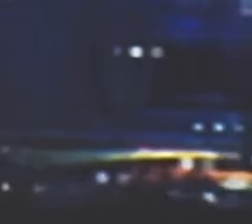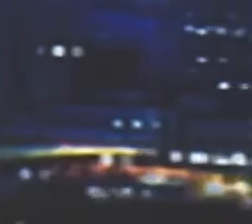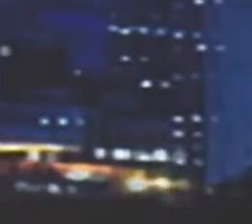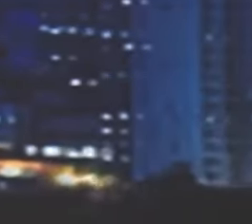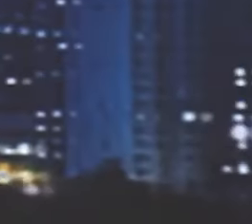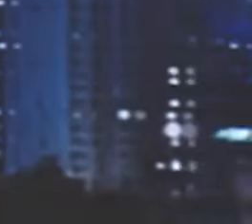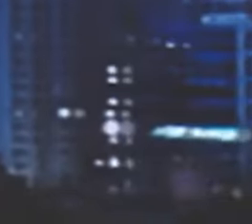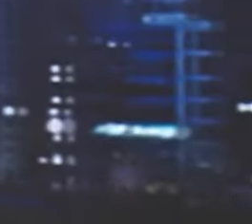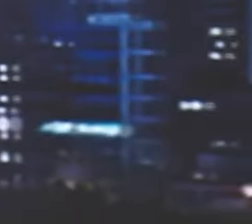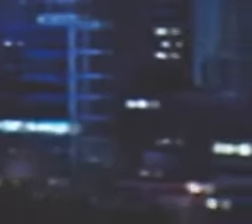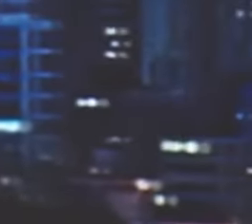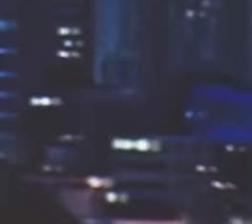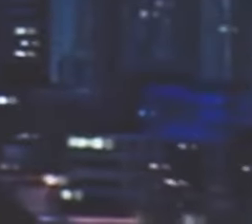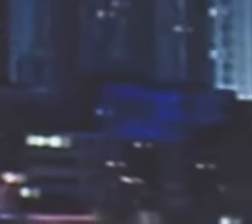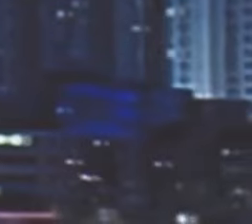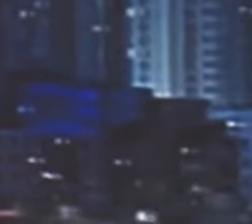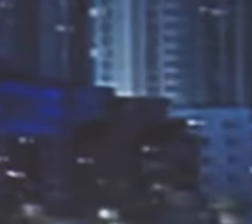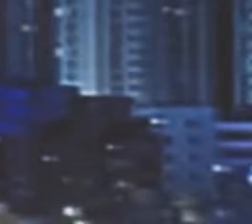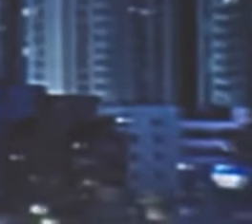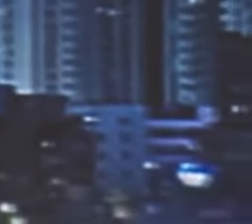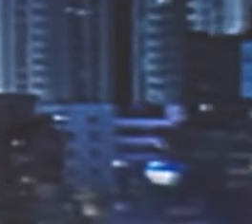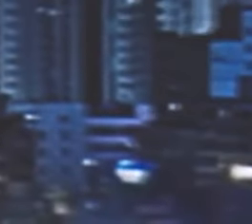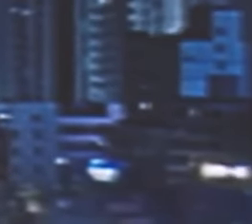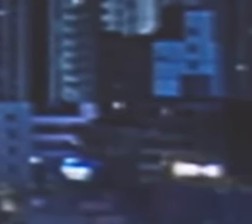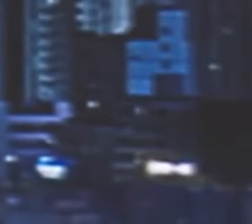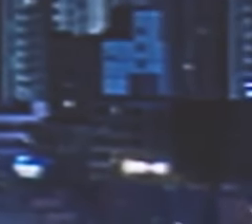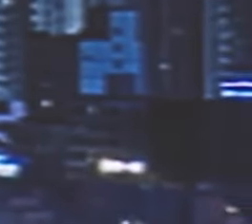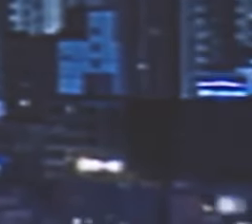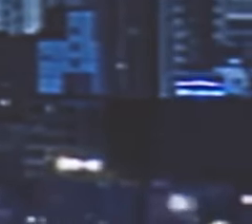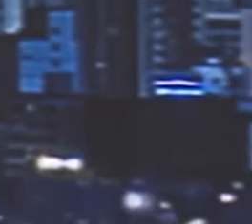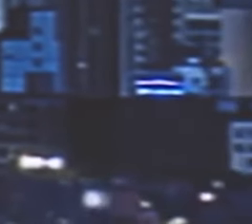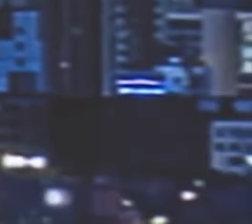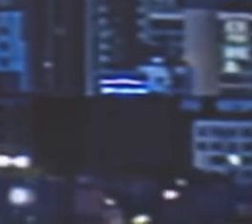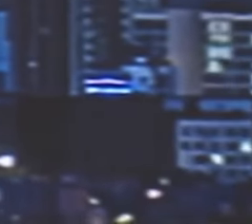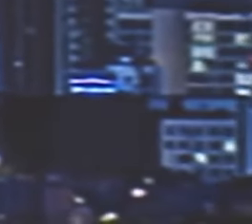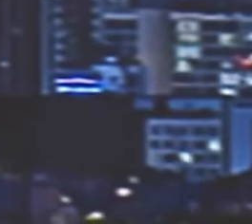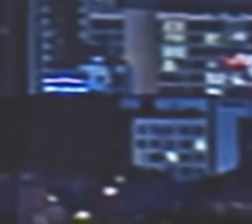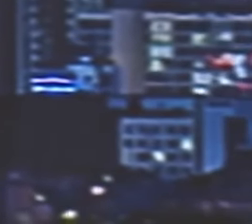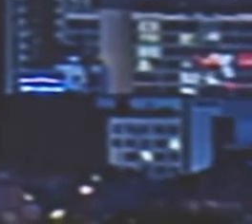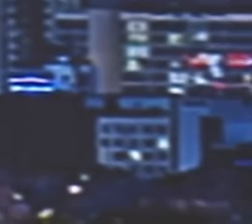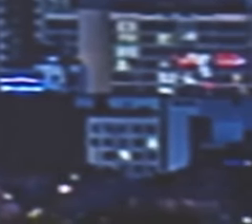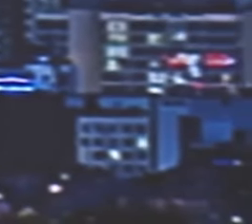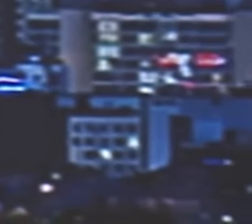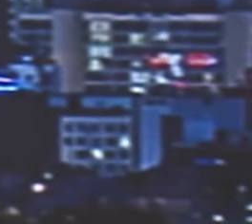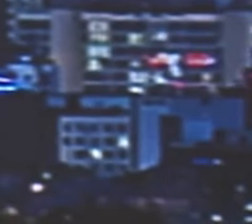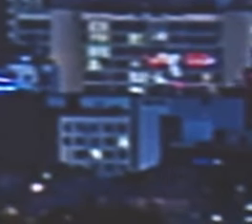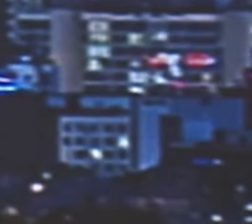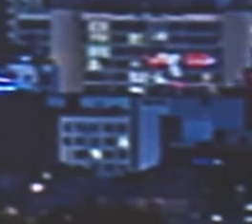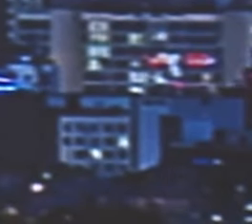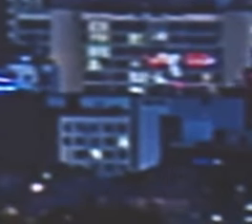JTBC 뉴스를 시청해주신 여러분 고맙습니다. 저희는 저녁 6시 50분 뉴스룸에서 뵙겠습니다.